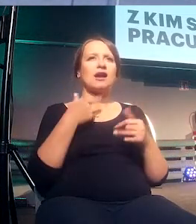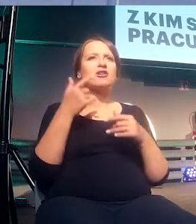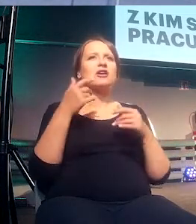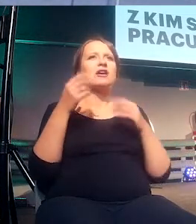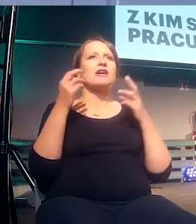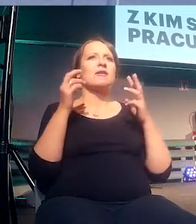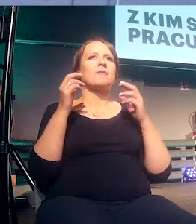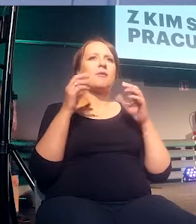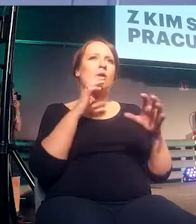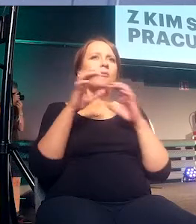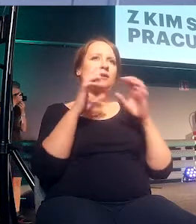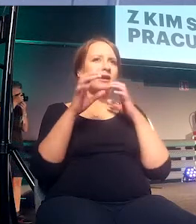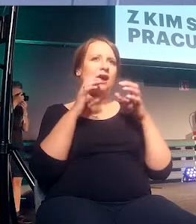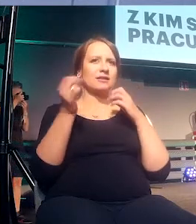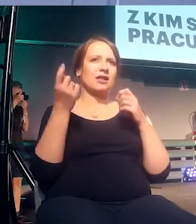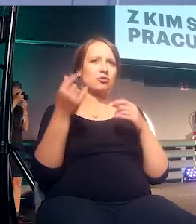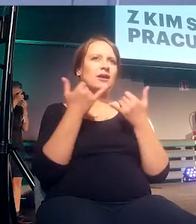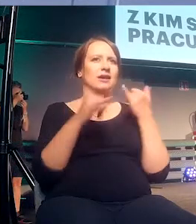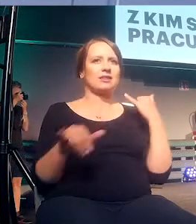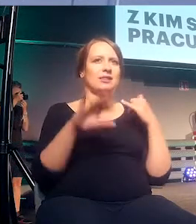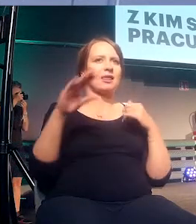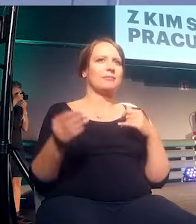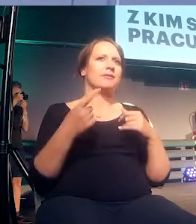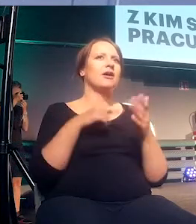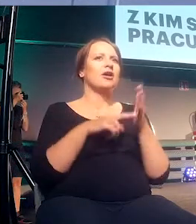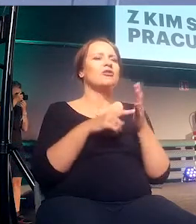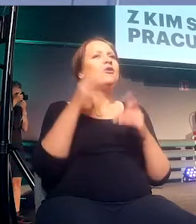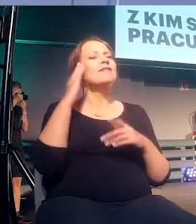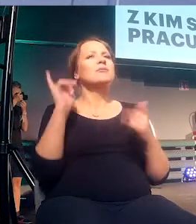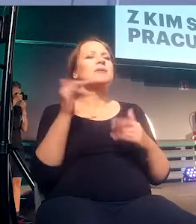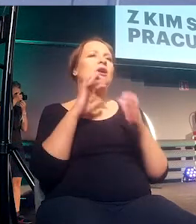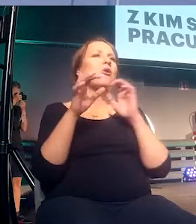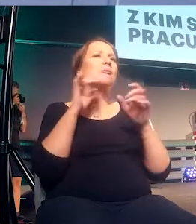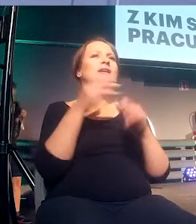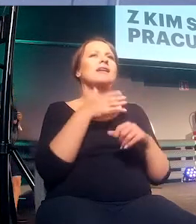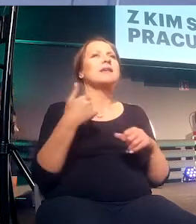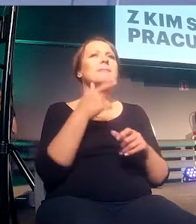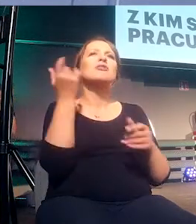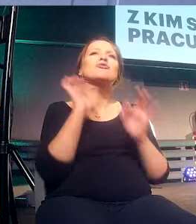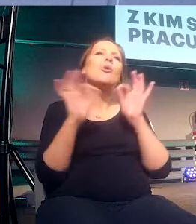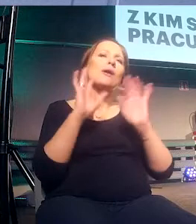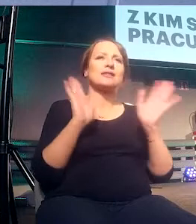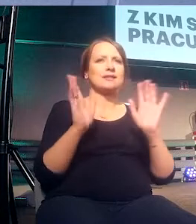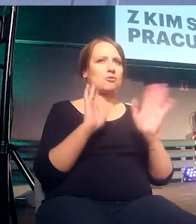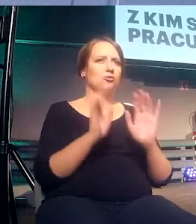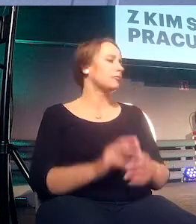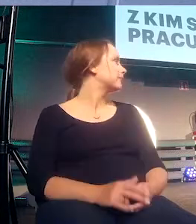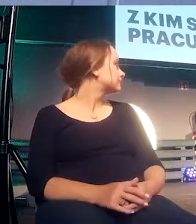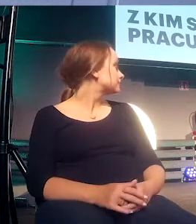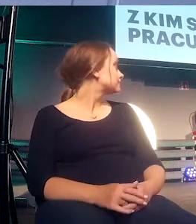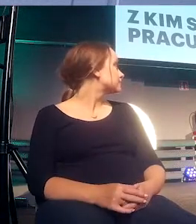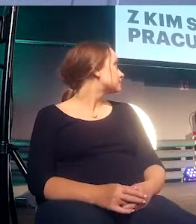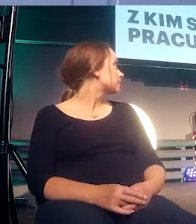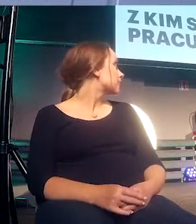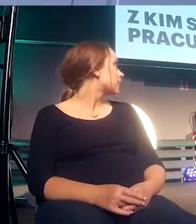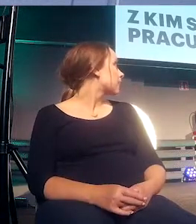komunikację. Dlatego, że my jako projektanci komunikujemy się ze sobą w pewien bardzo określony sposób. Stosujemy